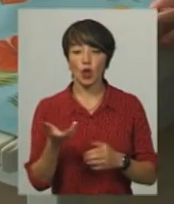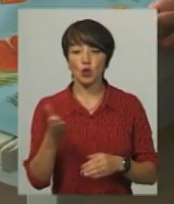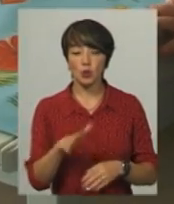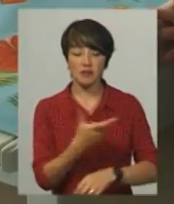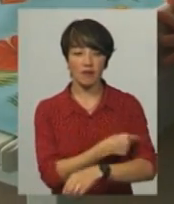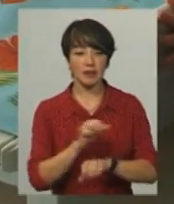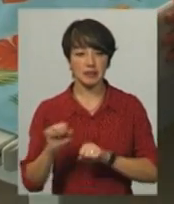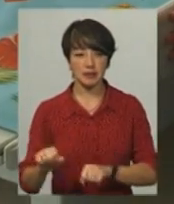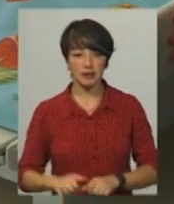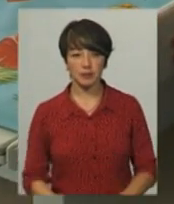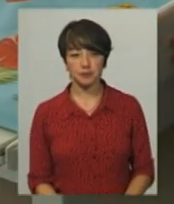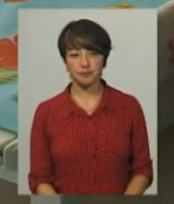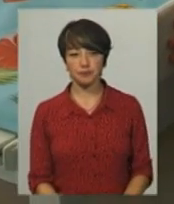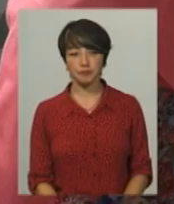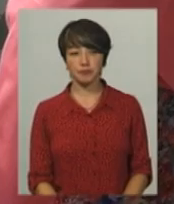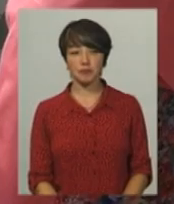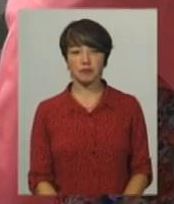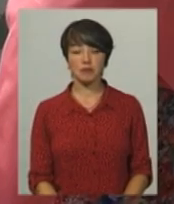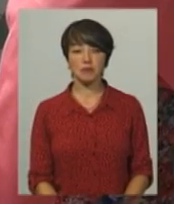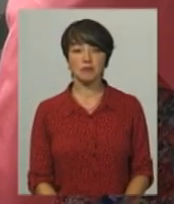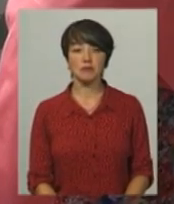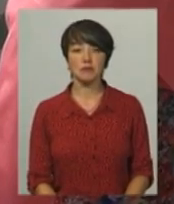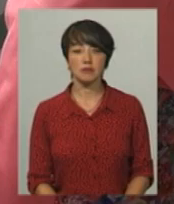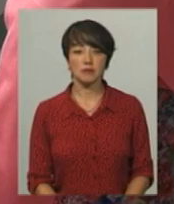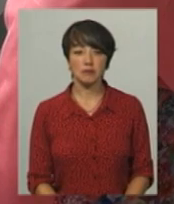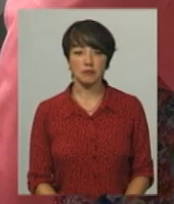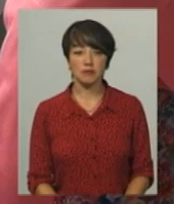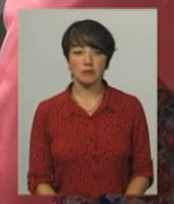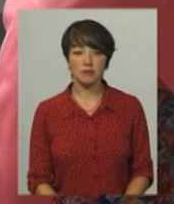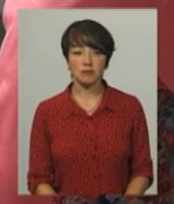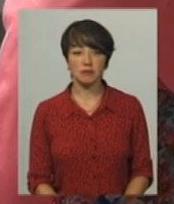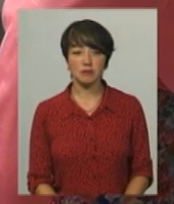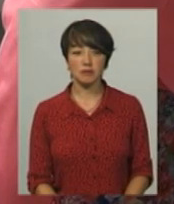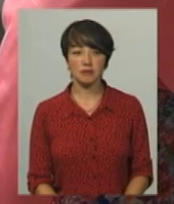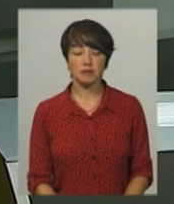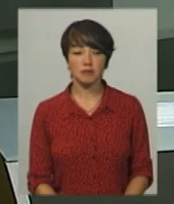Тетяна Ворожцова, Іван Мовчан, Володимир Заянчуковський. Новини на Суспільному. Хмельницький.